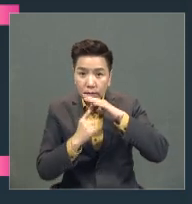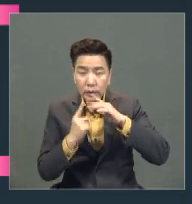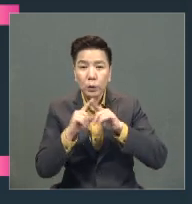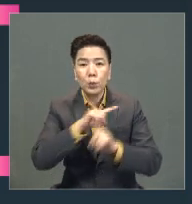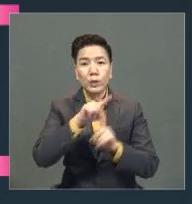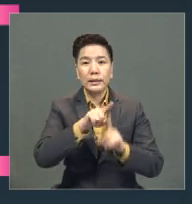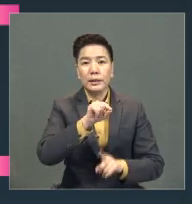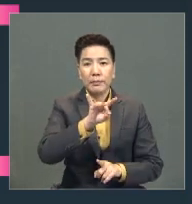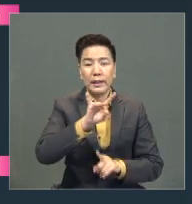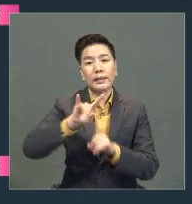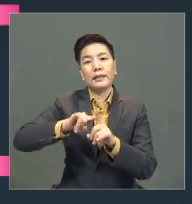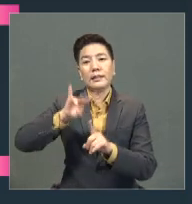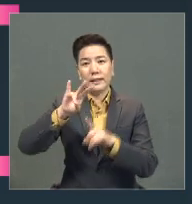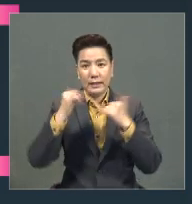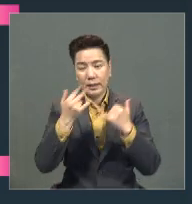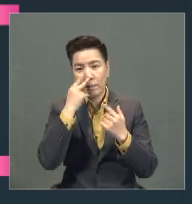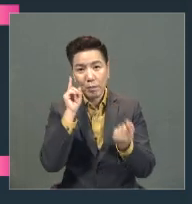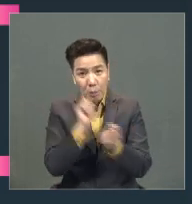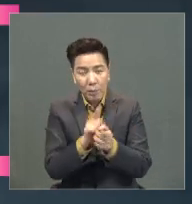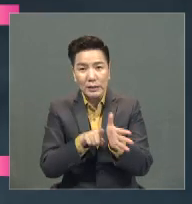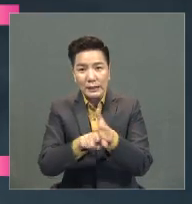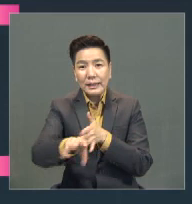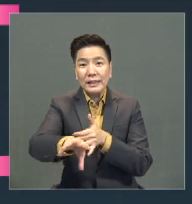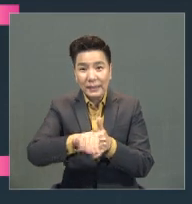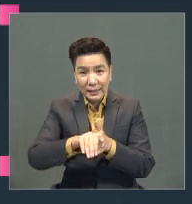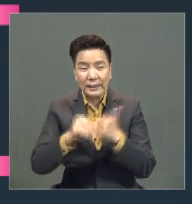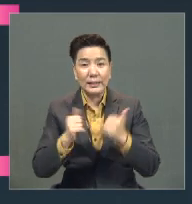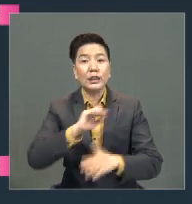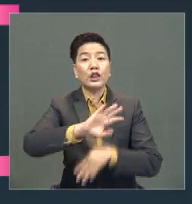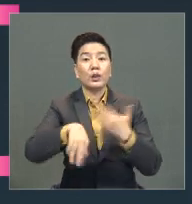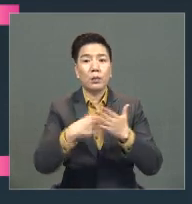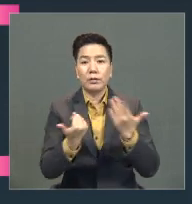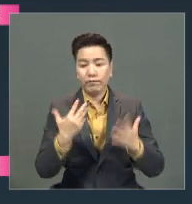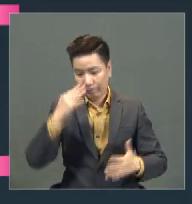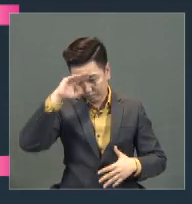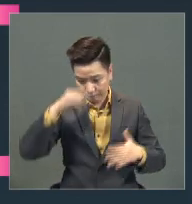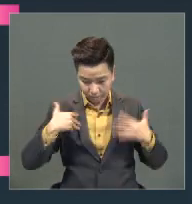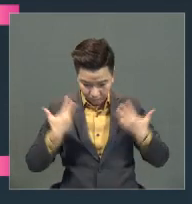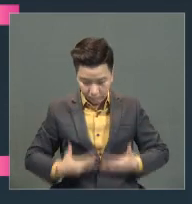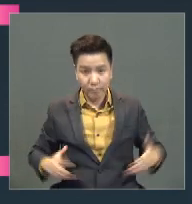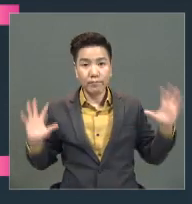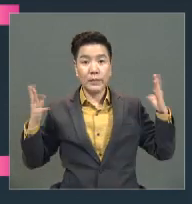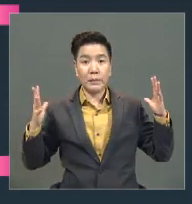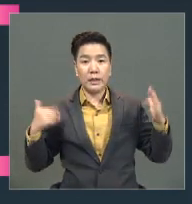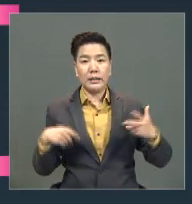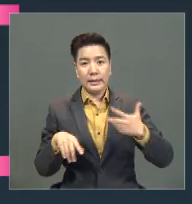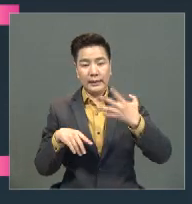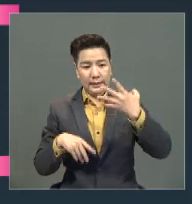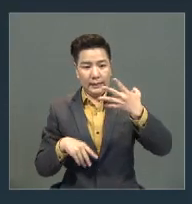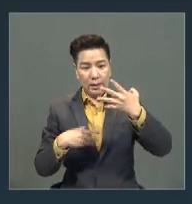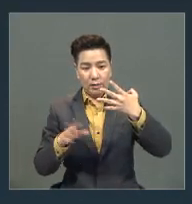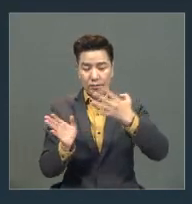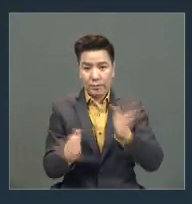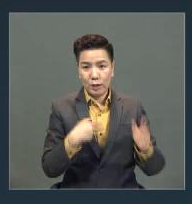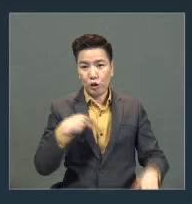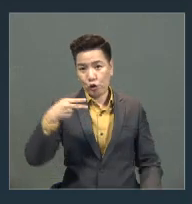ที่28กรกฎาคมพบว่าติดเชื้อนะคะโดยทั้งหมดเนี่ยไม่มีอาการส่วนอีก2คนเดินทางกลับ